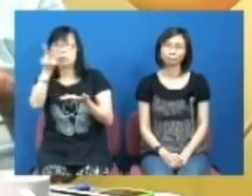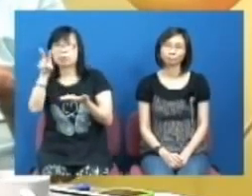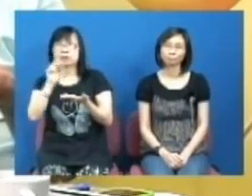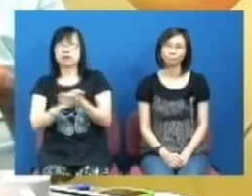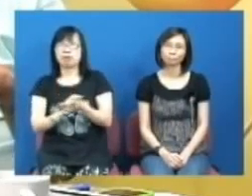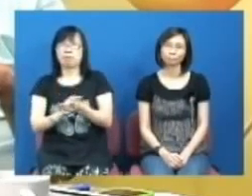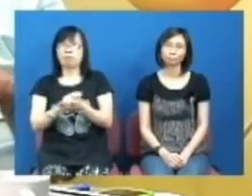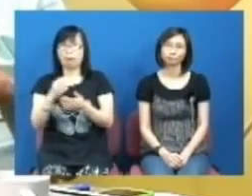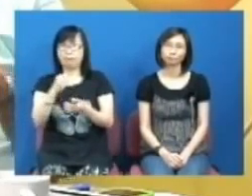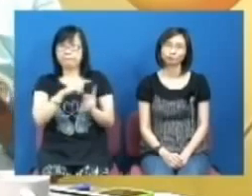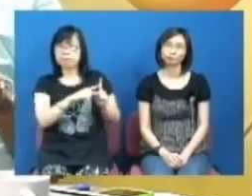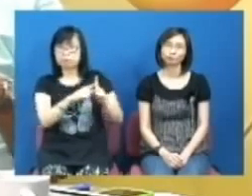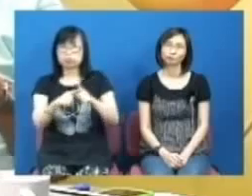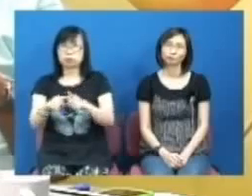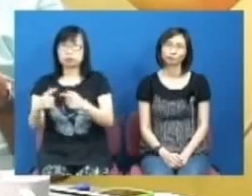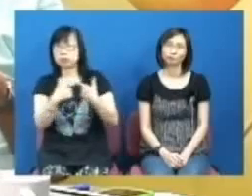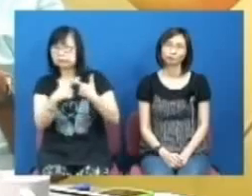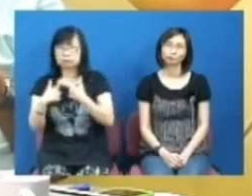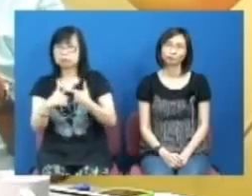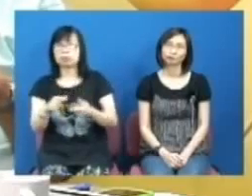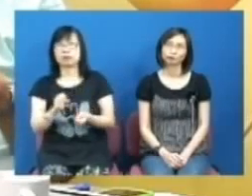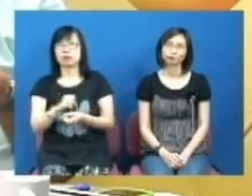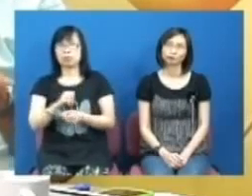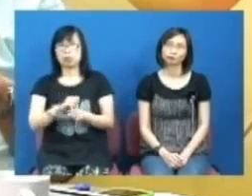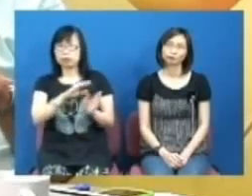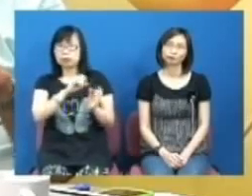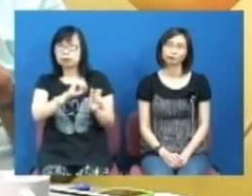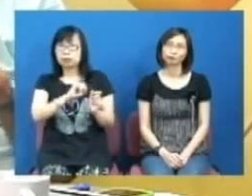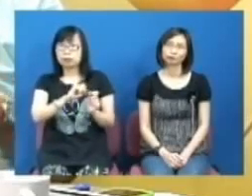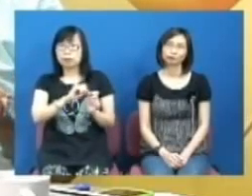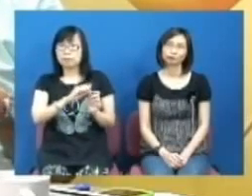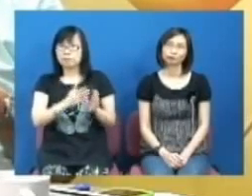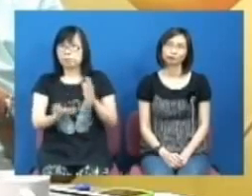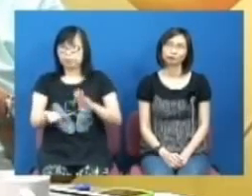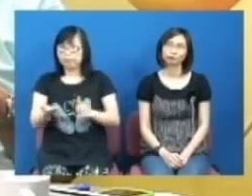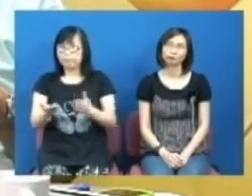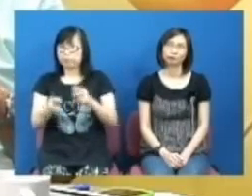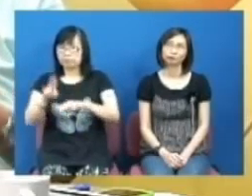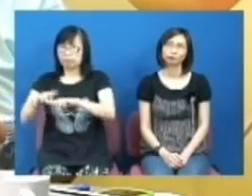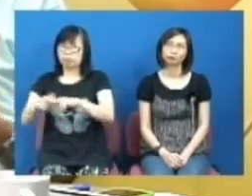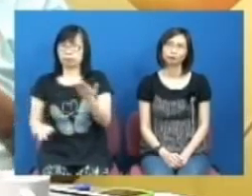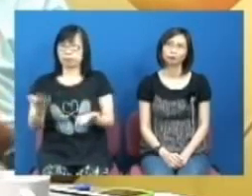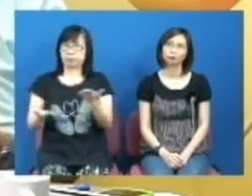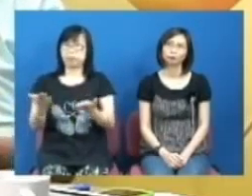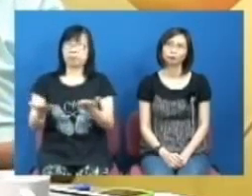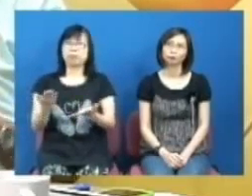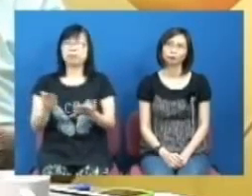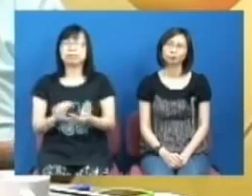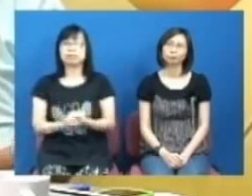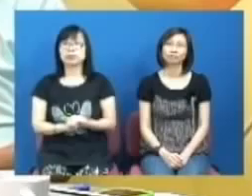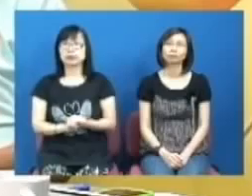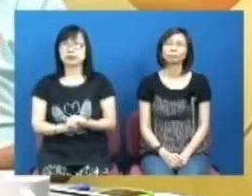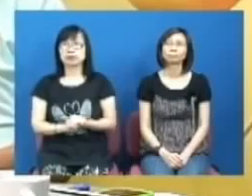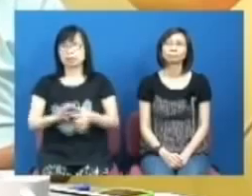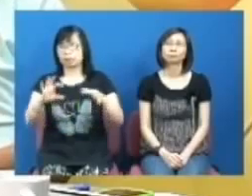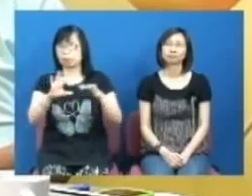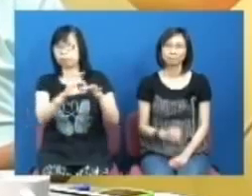爭和大陸的未來出現的民主運動，或者跟現在的民主運動是有即是扣連的